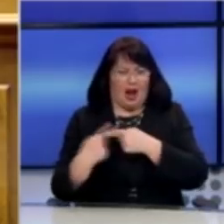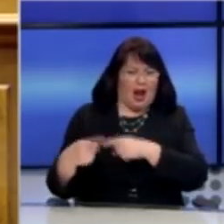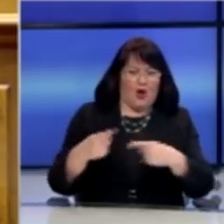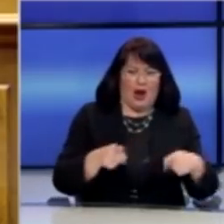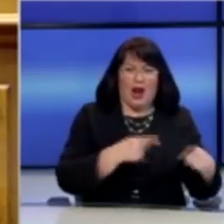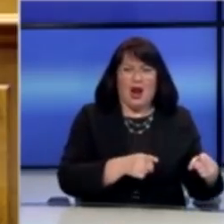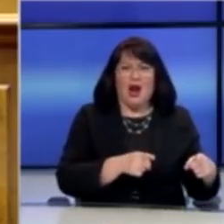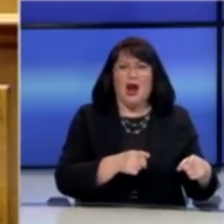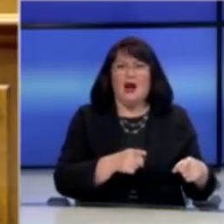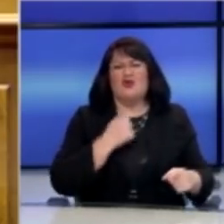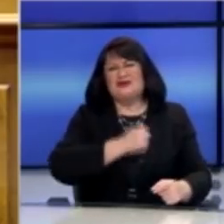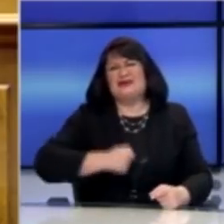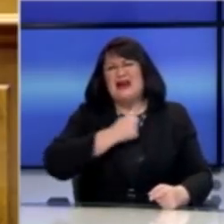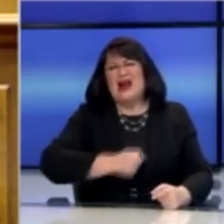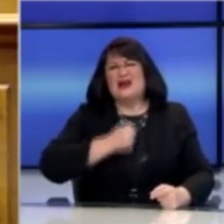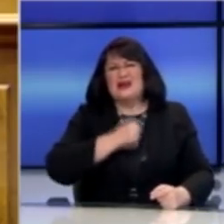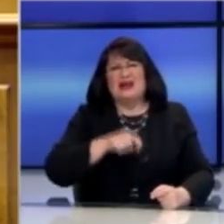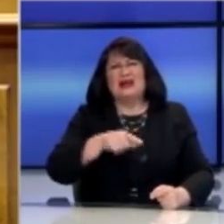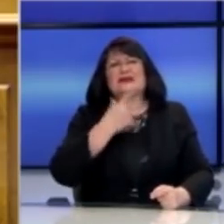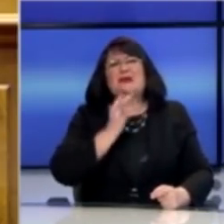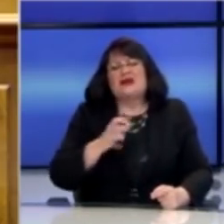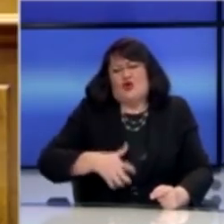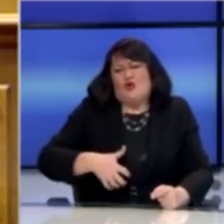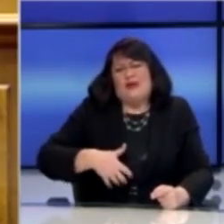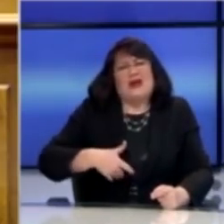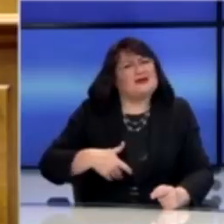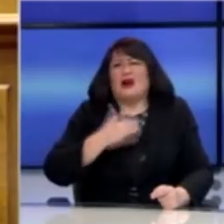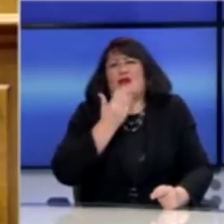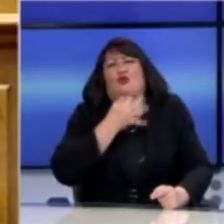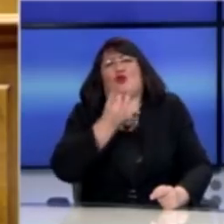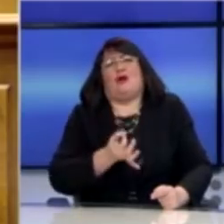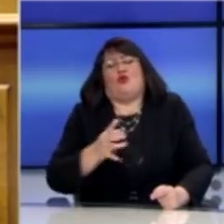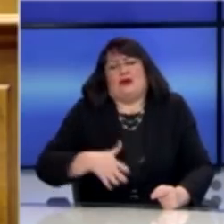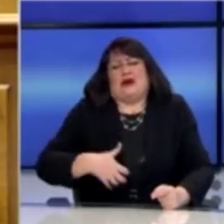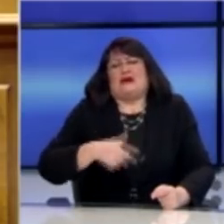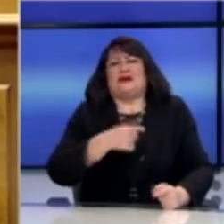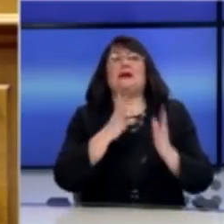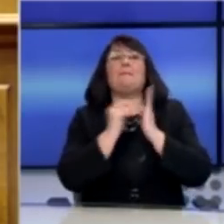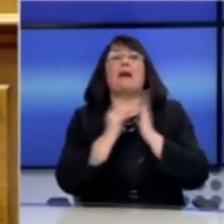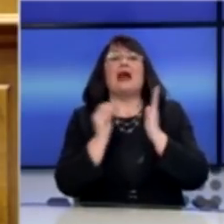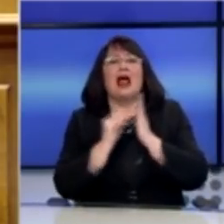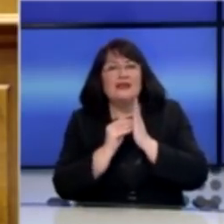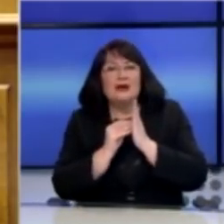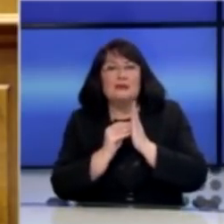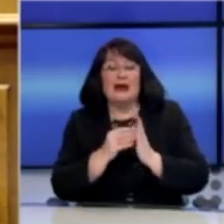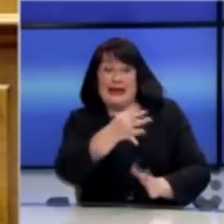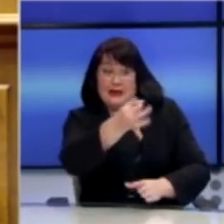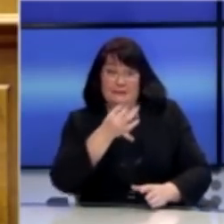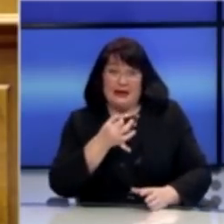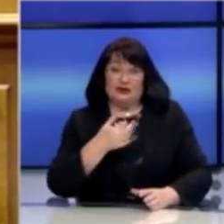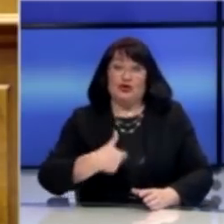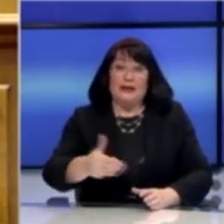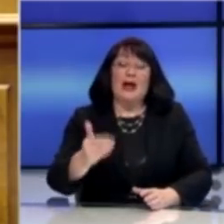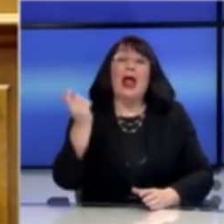ήταν κομικές, νούμερα για επιθεωρήσεις. Χαρακτηριστικό είναι το παράδειγμα της εξαγγελίας σας